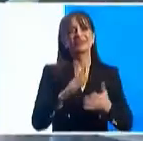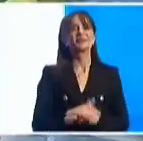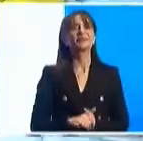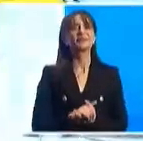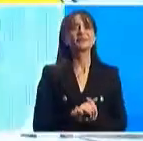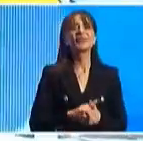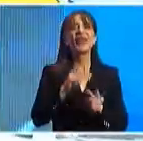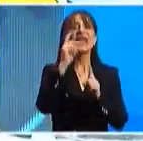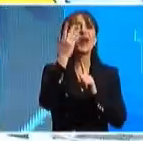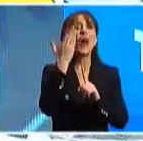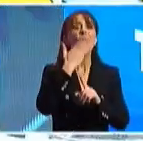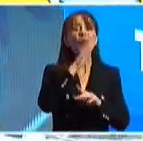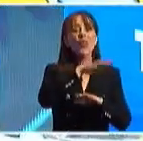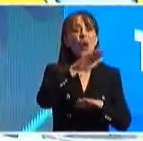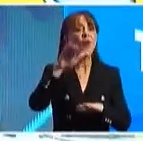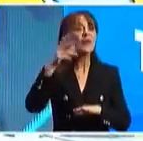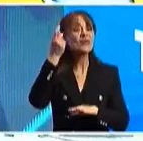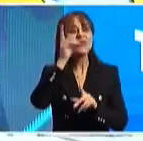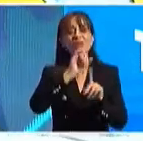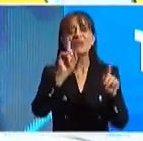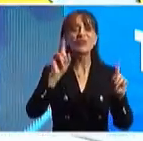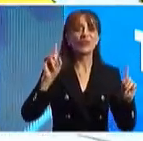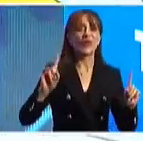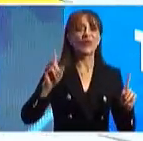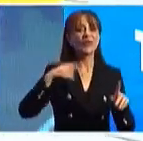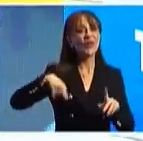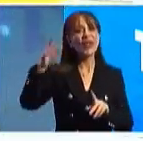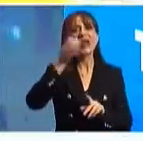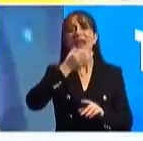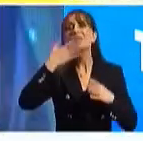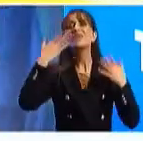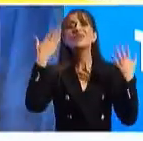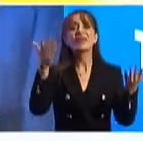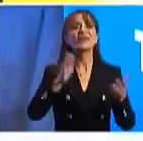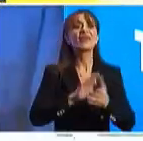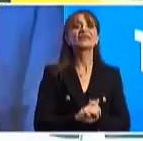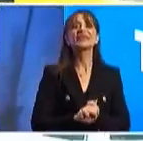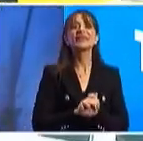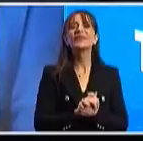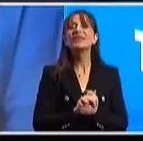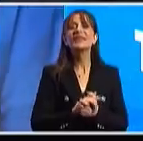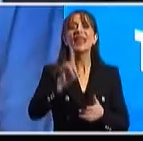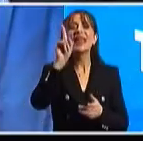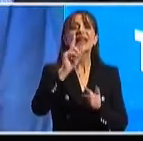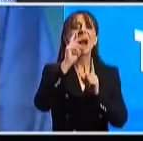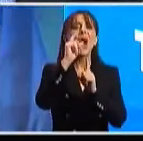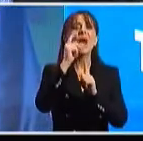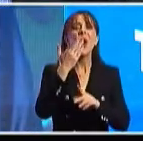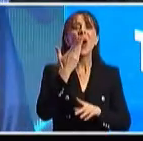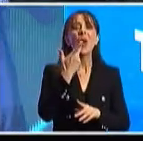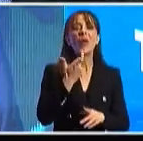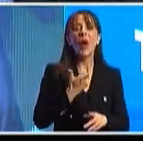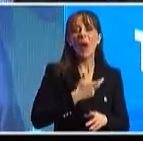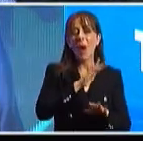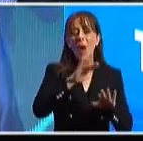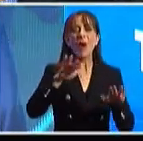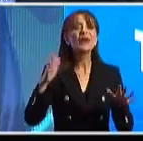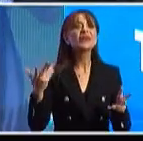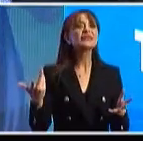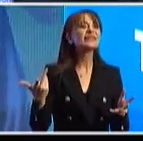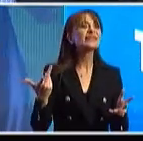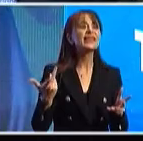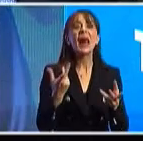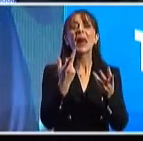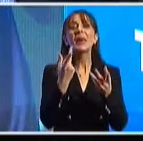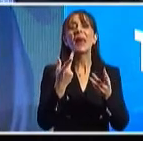öğretim öğrencilerimizi unutmuyoruz ve onlara da müjdemizi veriyoruz. İlk öğretimde okuyan yavrularımıza ulaşımı tamamen